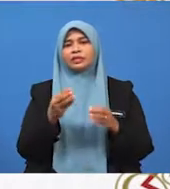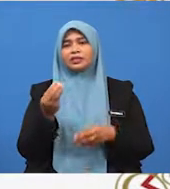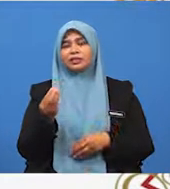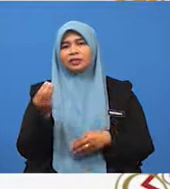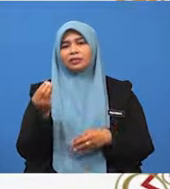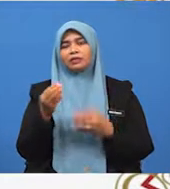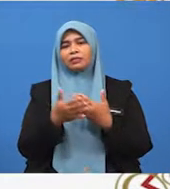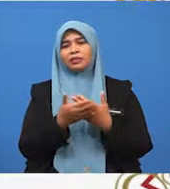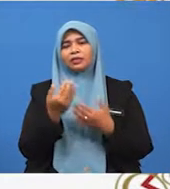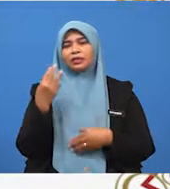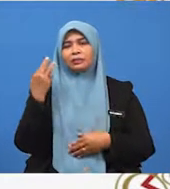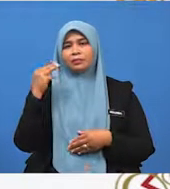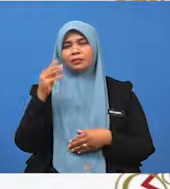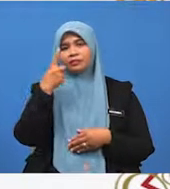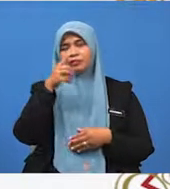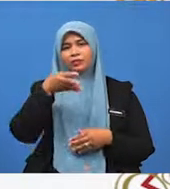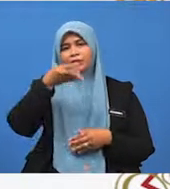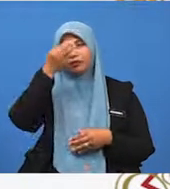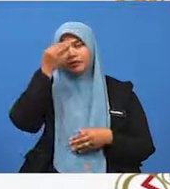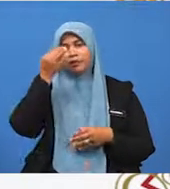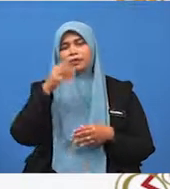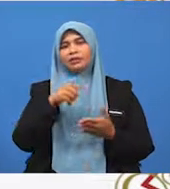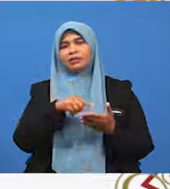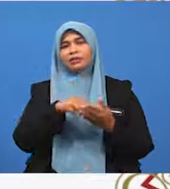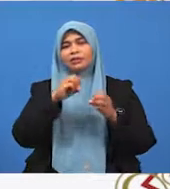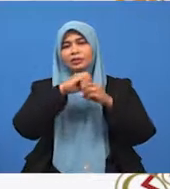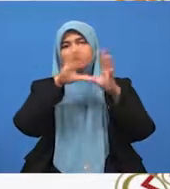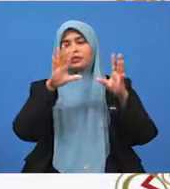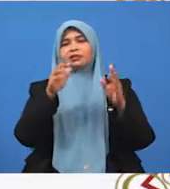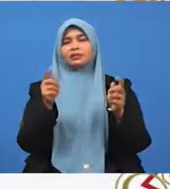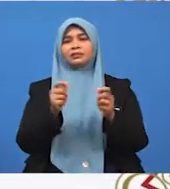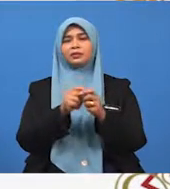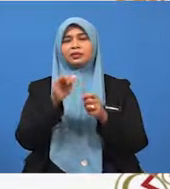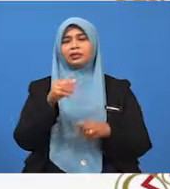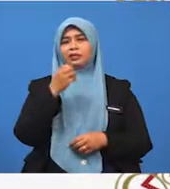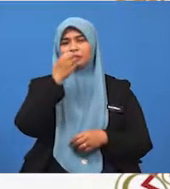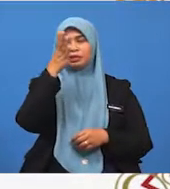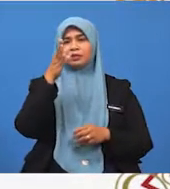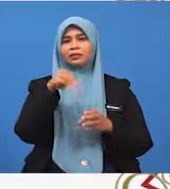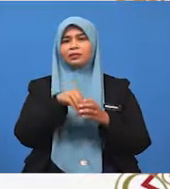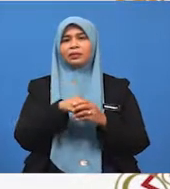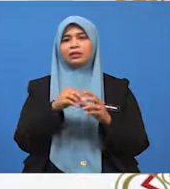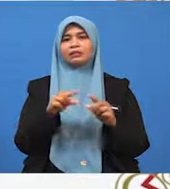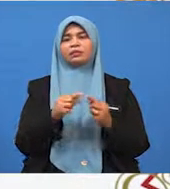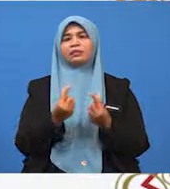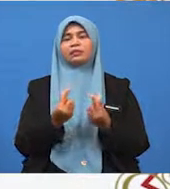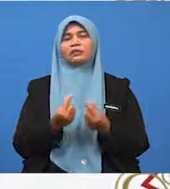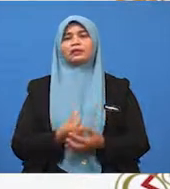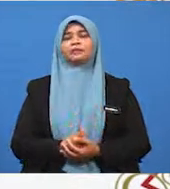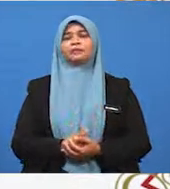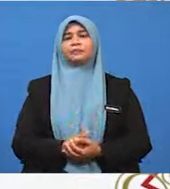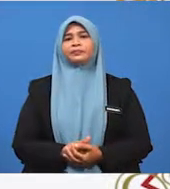A'udzubillahi minasyaitonirrajim. Wallazi ba'atsa fil ummiyina rasula minhum